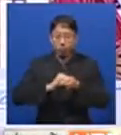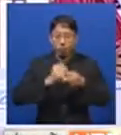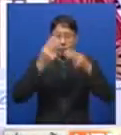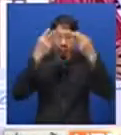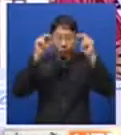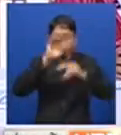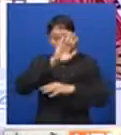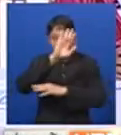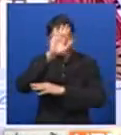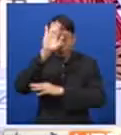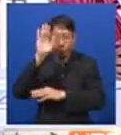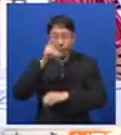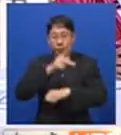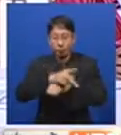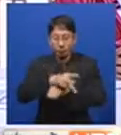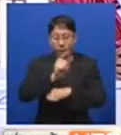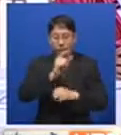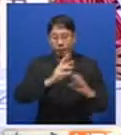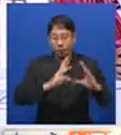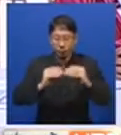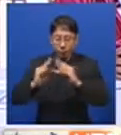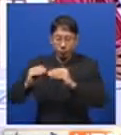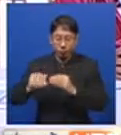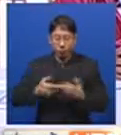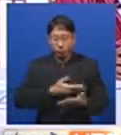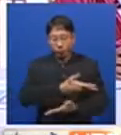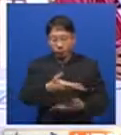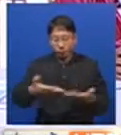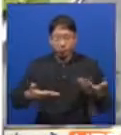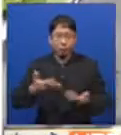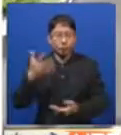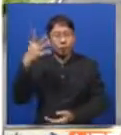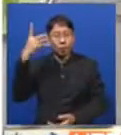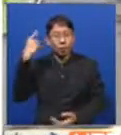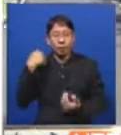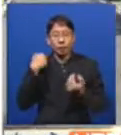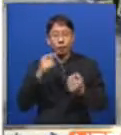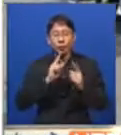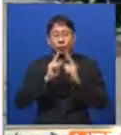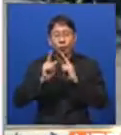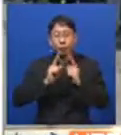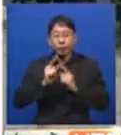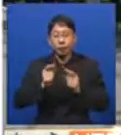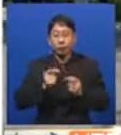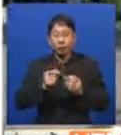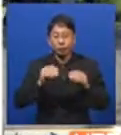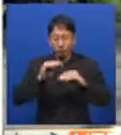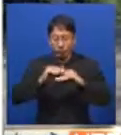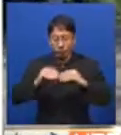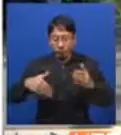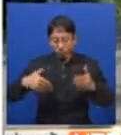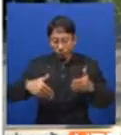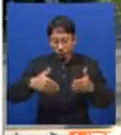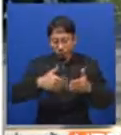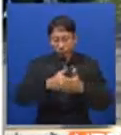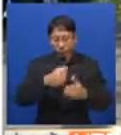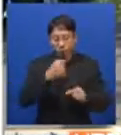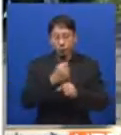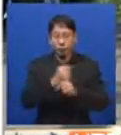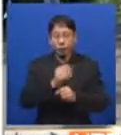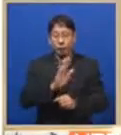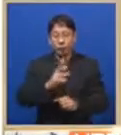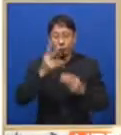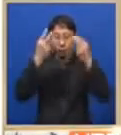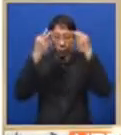พลเอกประยุทธ์จันทร์โอชาเป็นประธานการประชุมนะคะในการประชุมเมื่อวานนี้ก็มีการพูดถึงรถแมพในการทำงานของนายกรัฐม